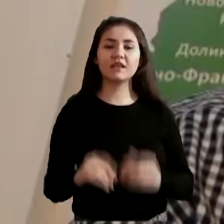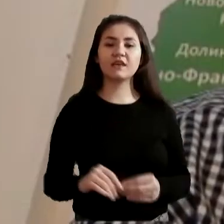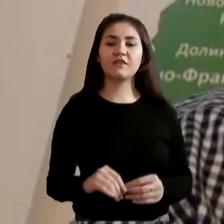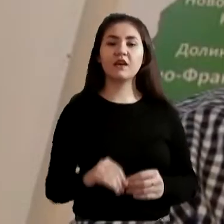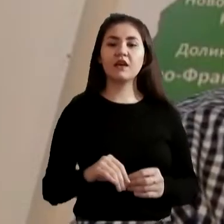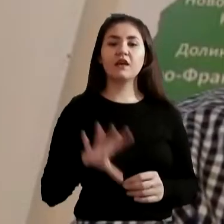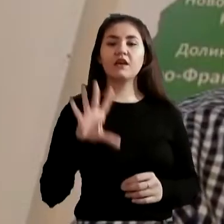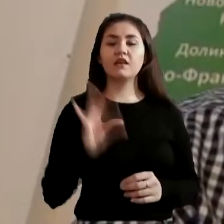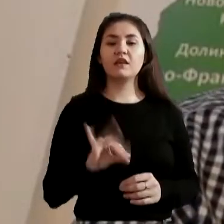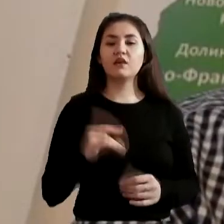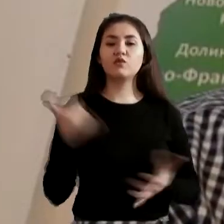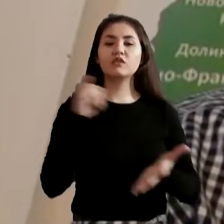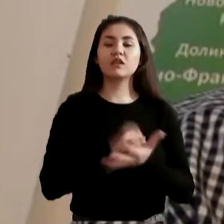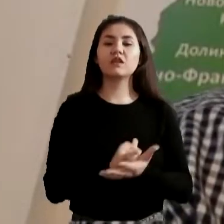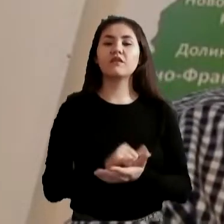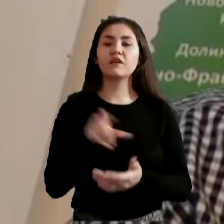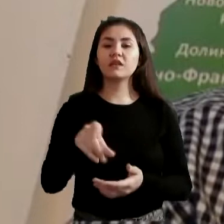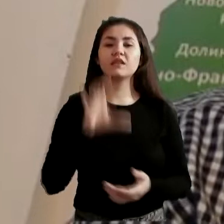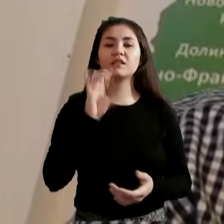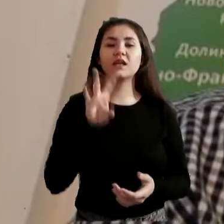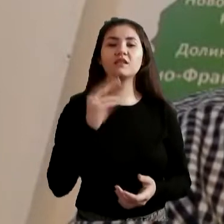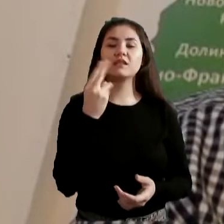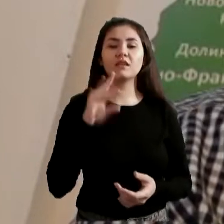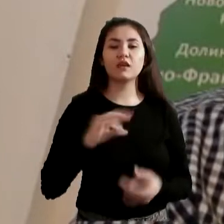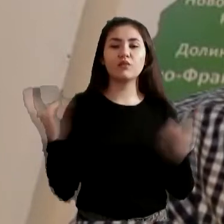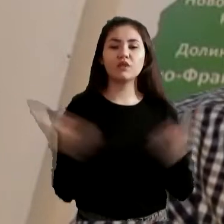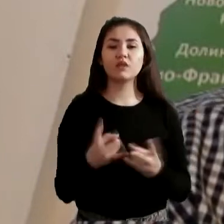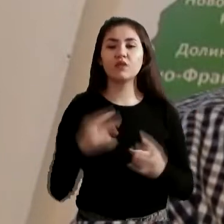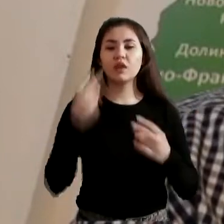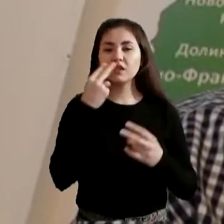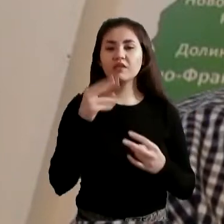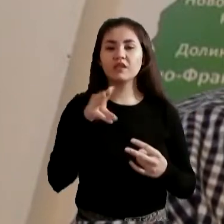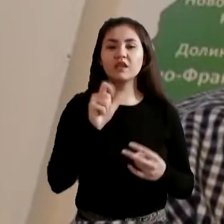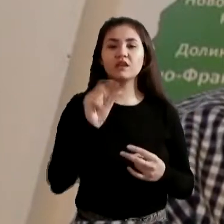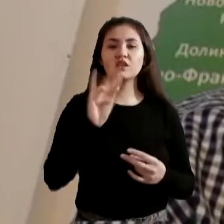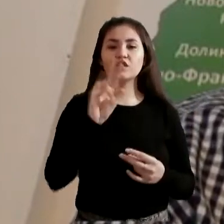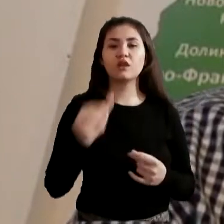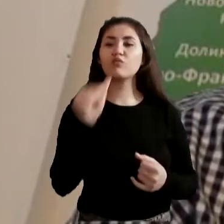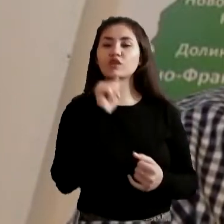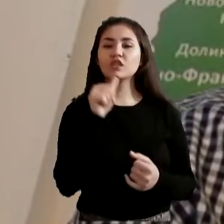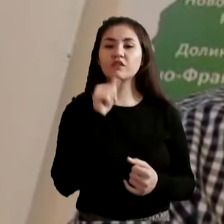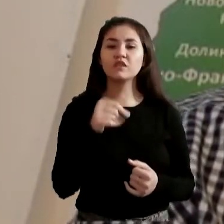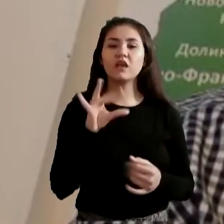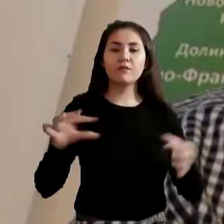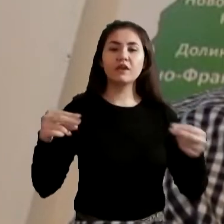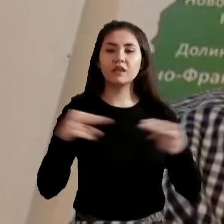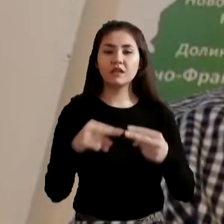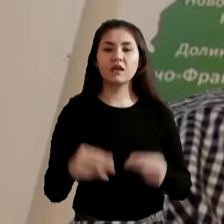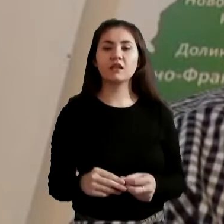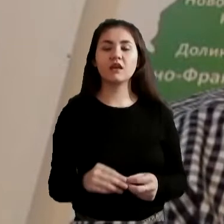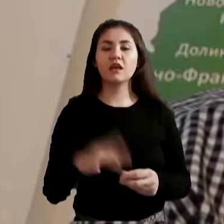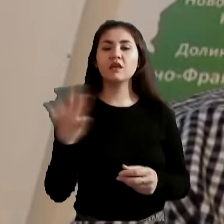як встановлювати такі електростанції, потрібно подивитися технічну можливість приєднання, в якому